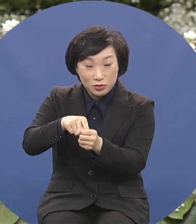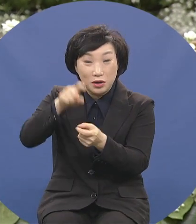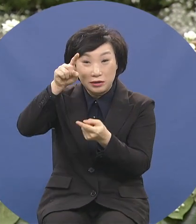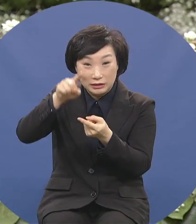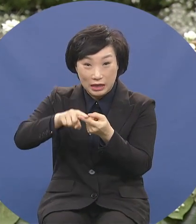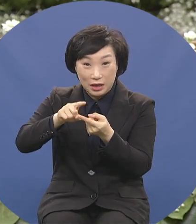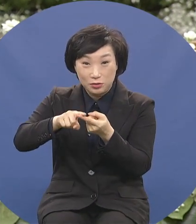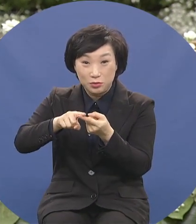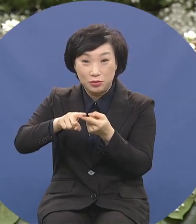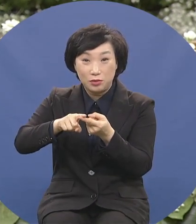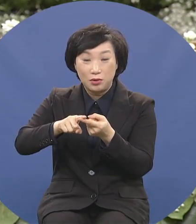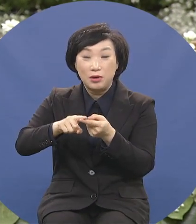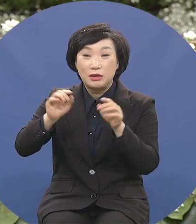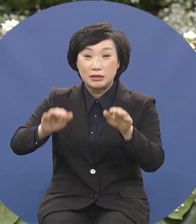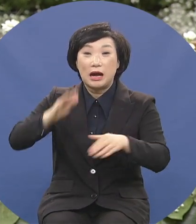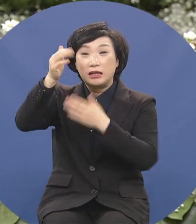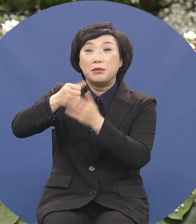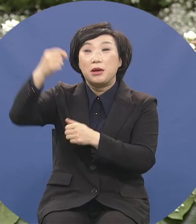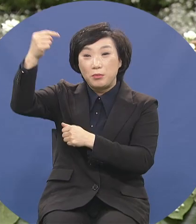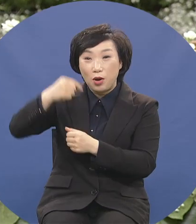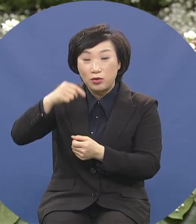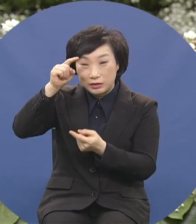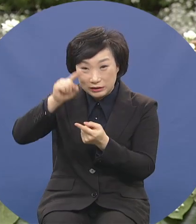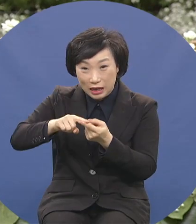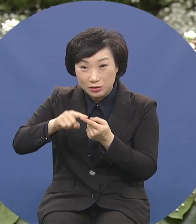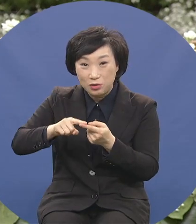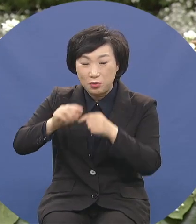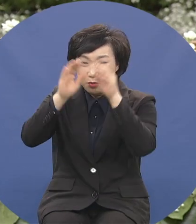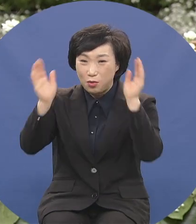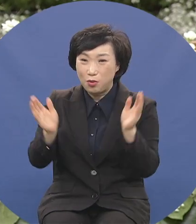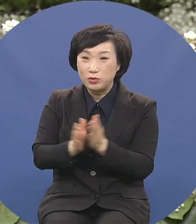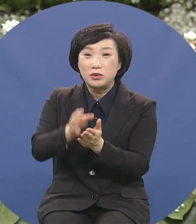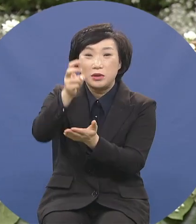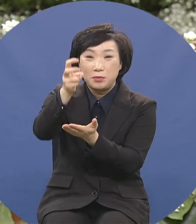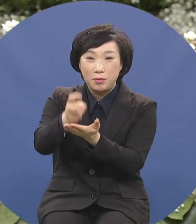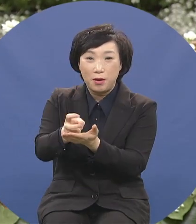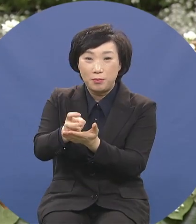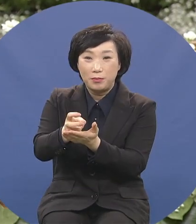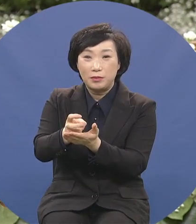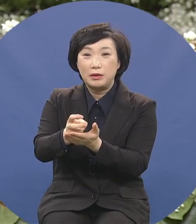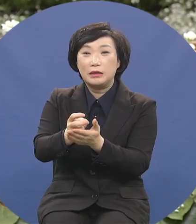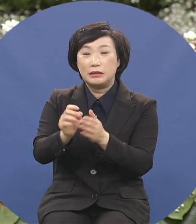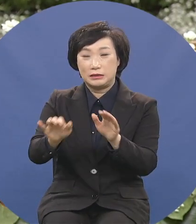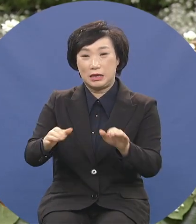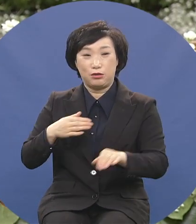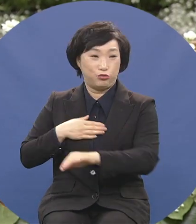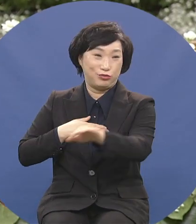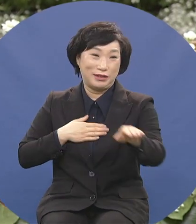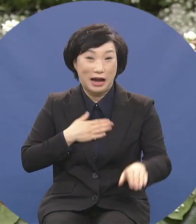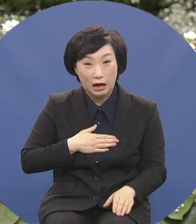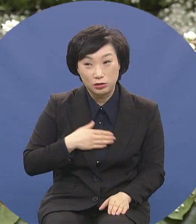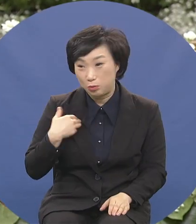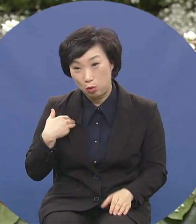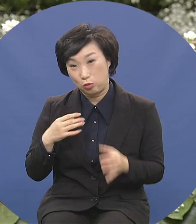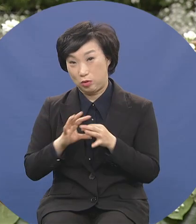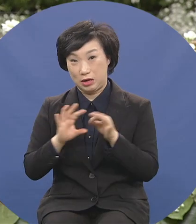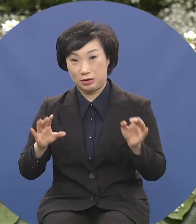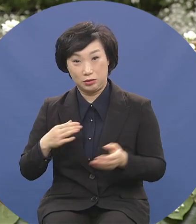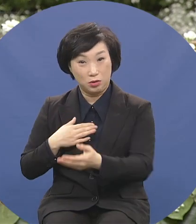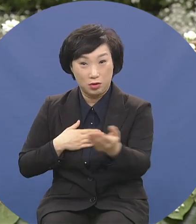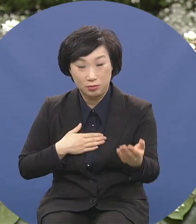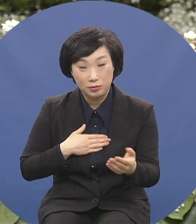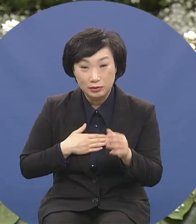목적대로 하나님이 요구하시는 모든 법칙을 알든 모르든